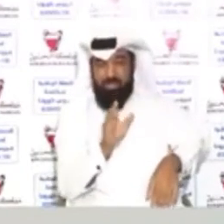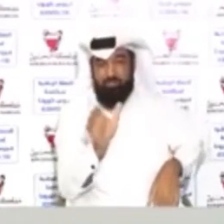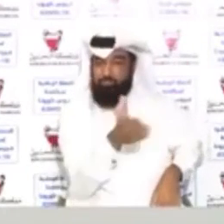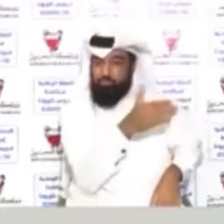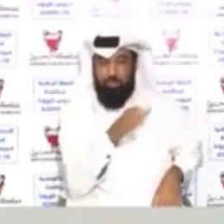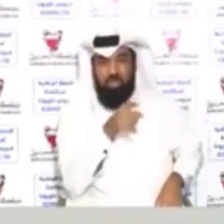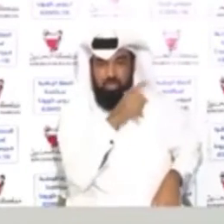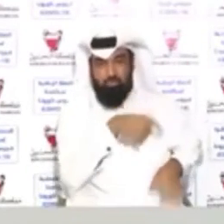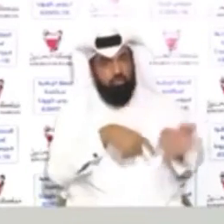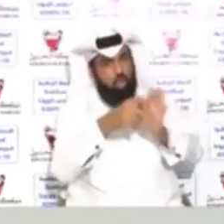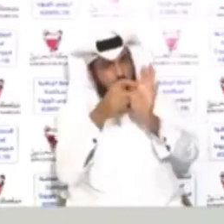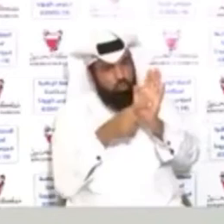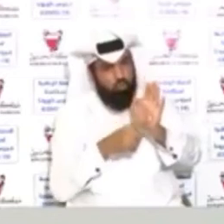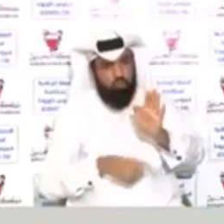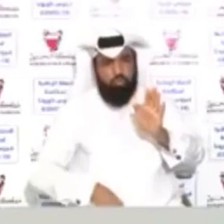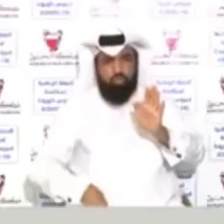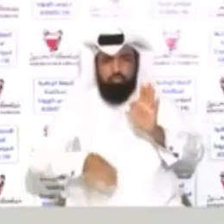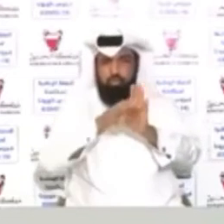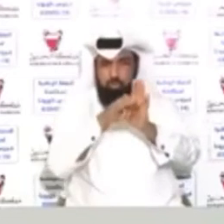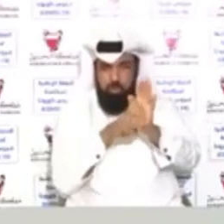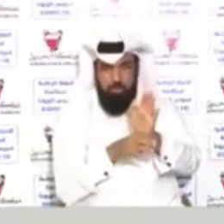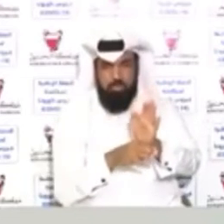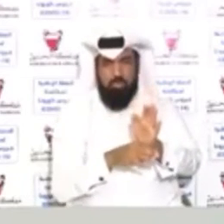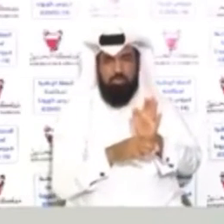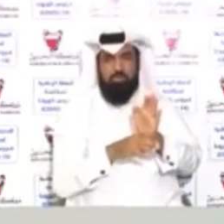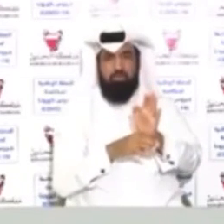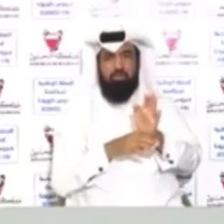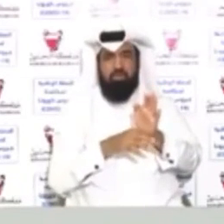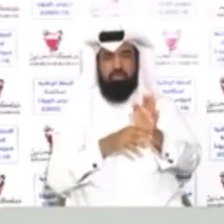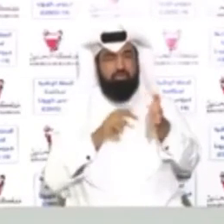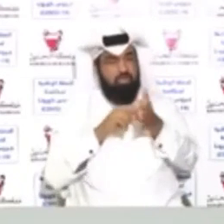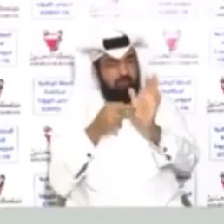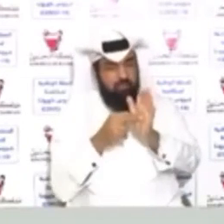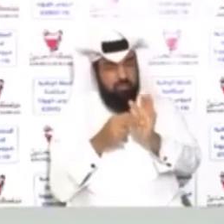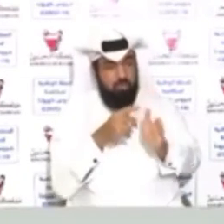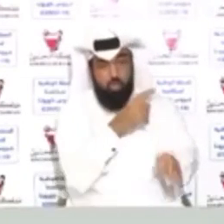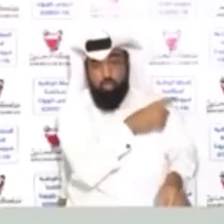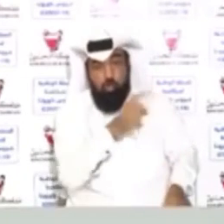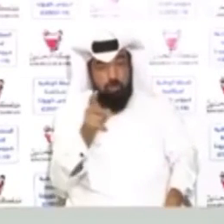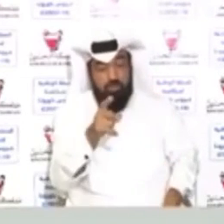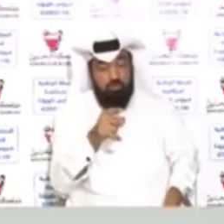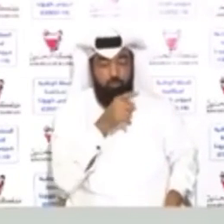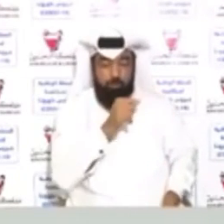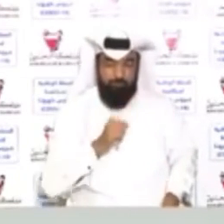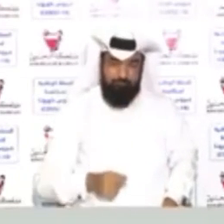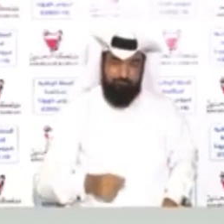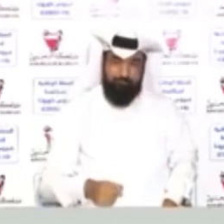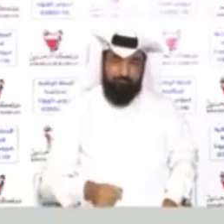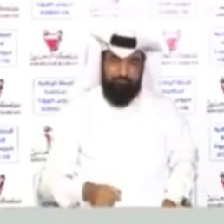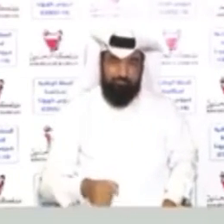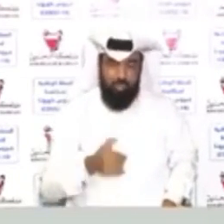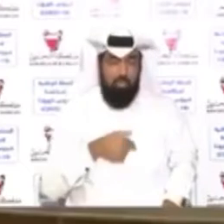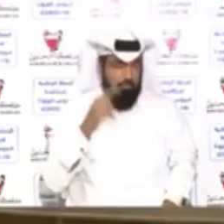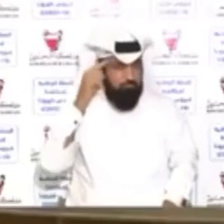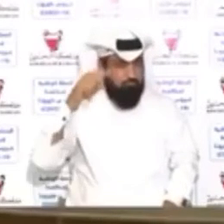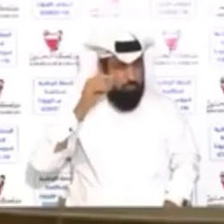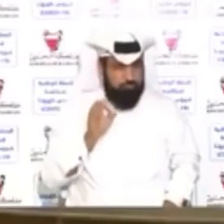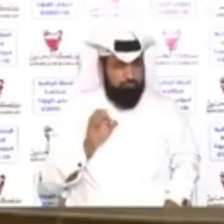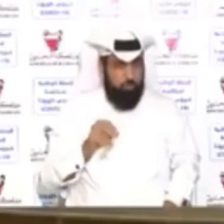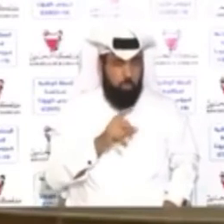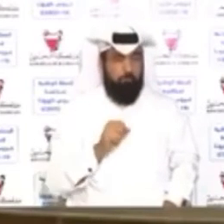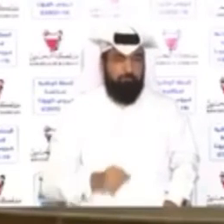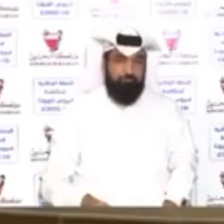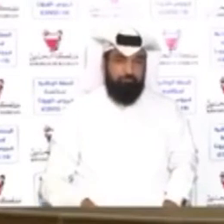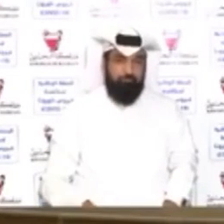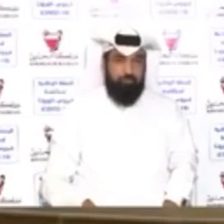عليهم ضوابط موجوده على العمال الوافده ليس مثل البحرينيين. اعتقد هذه يعني الفرق